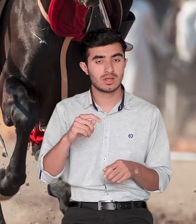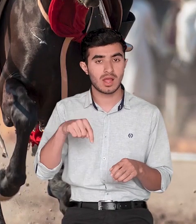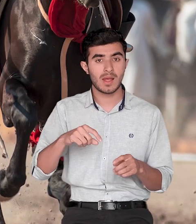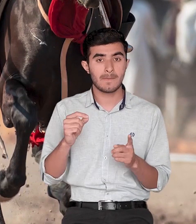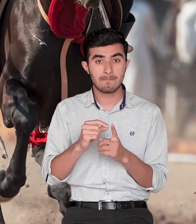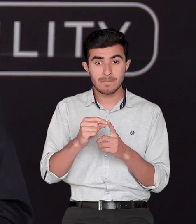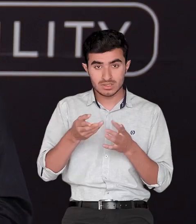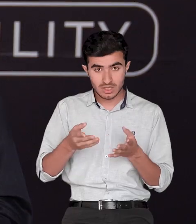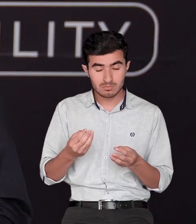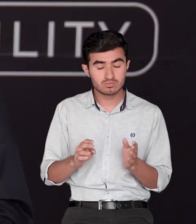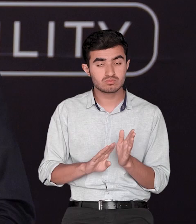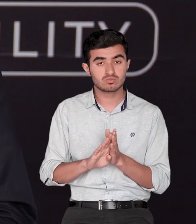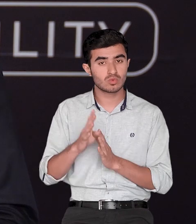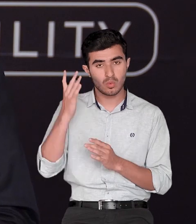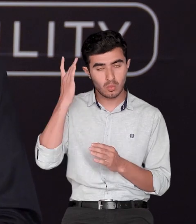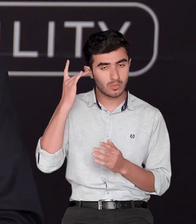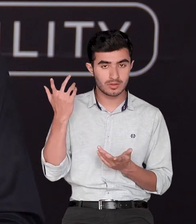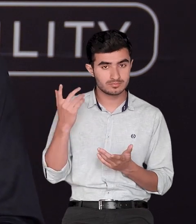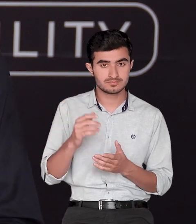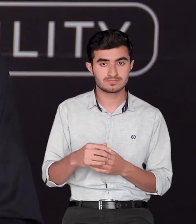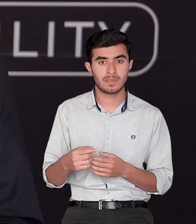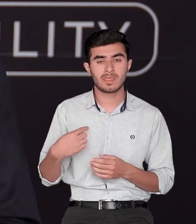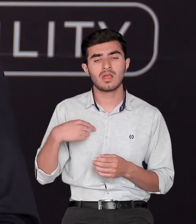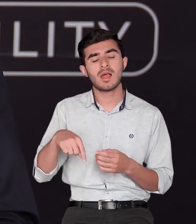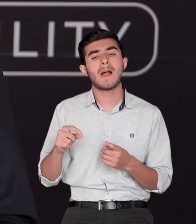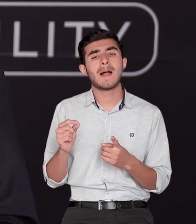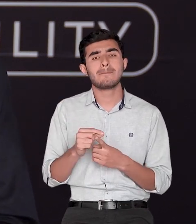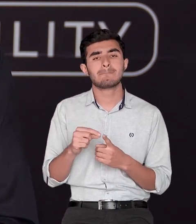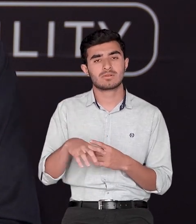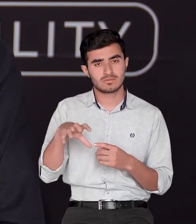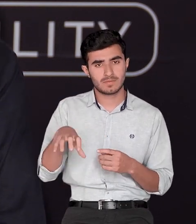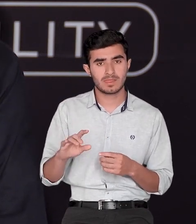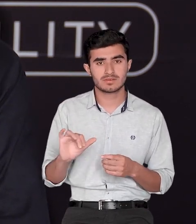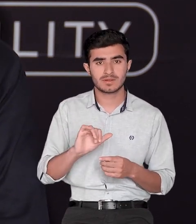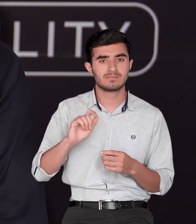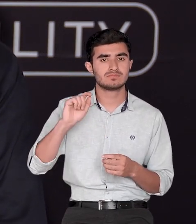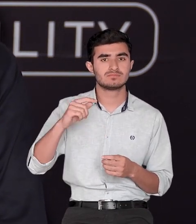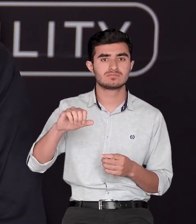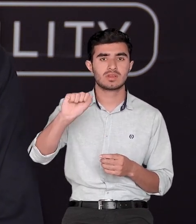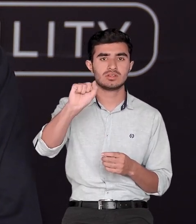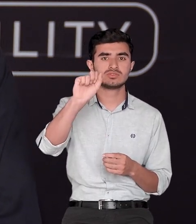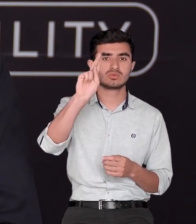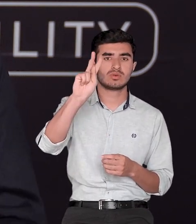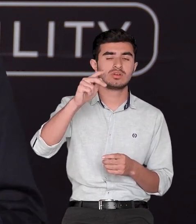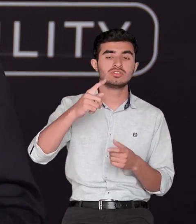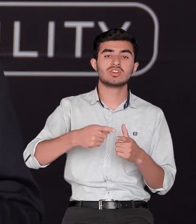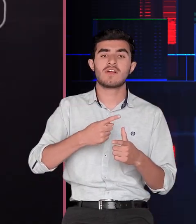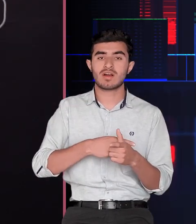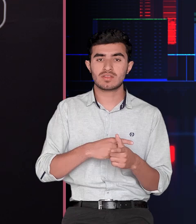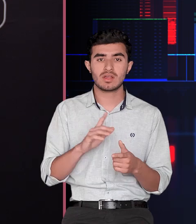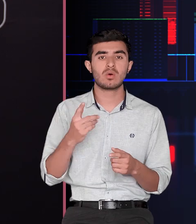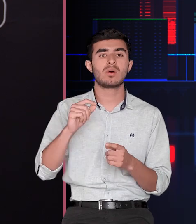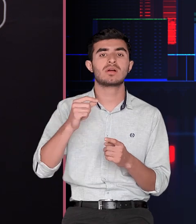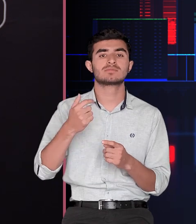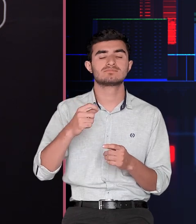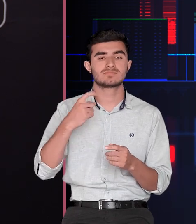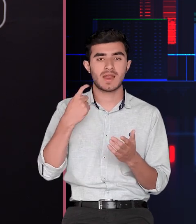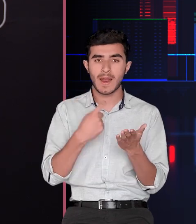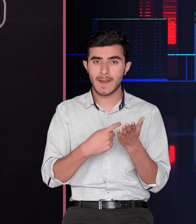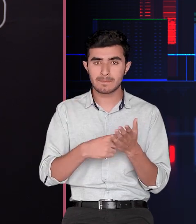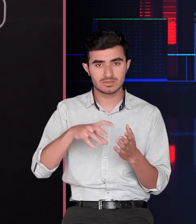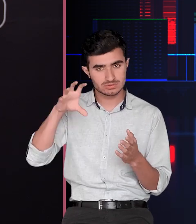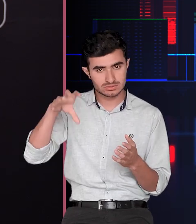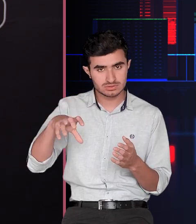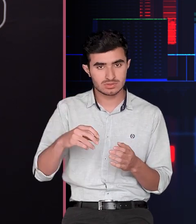का मौका मिलेगा। लेकिन इसमें लेट्स कम टू द पॉइंट कि हम नेज़ाबाजी हमारे यहाँ स्पेसिफ़िकली क्यों